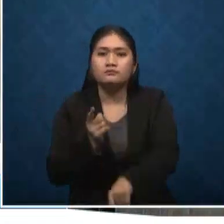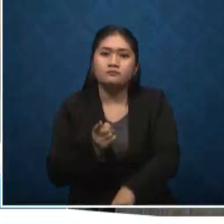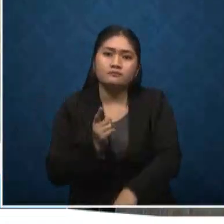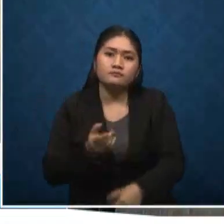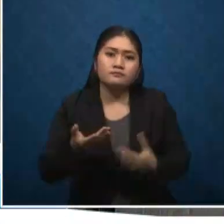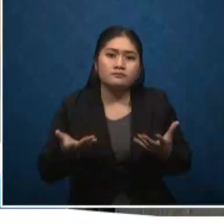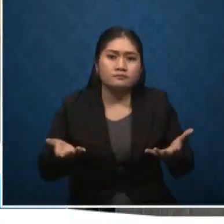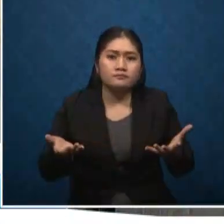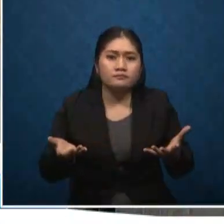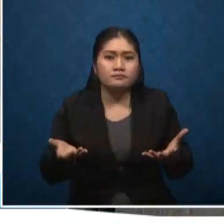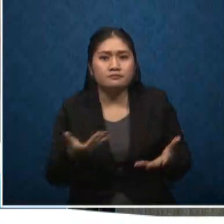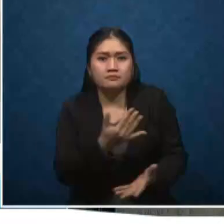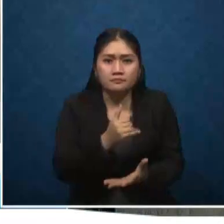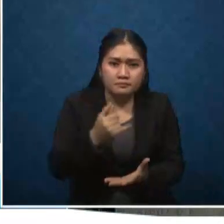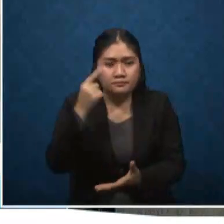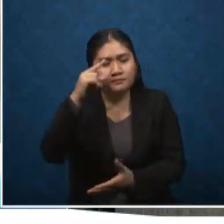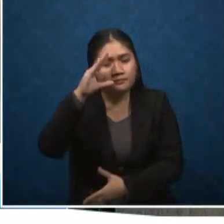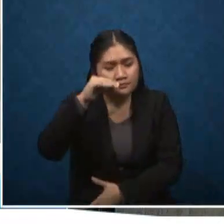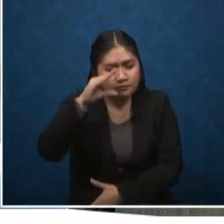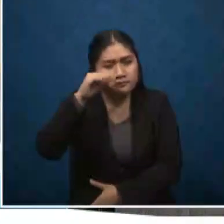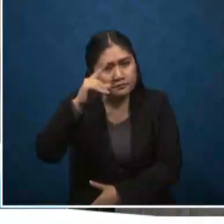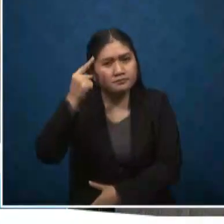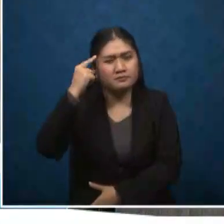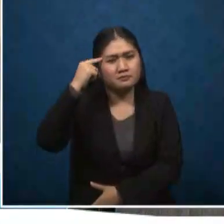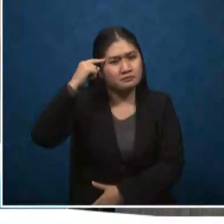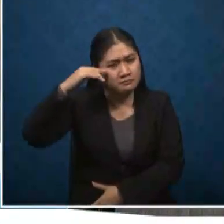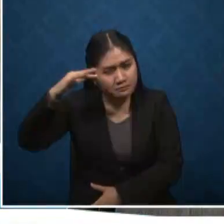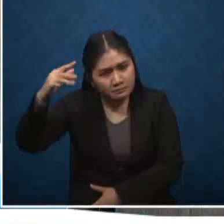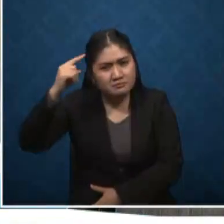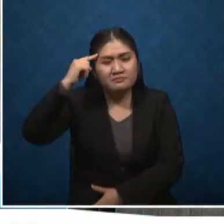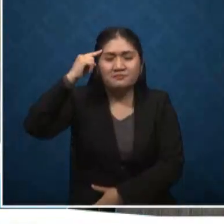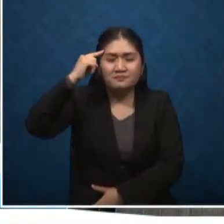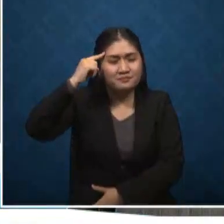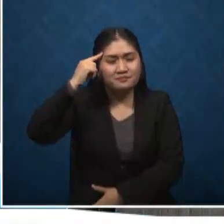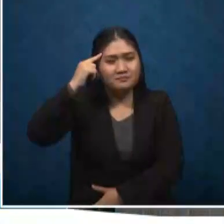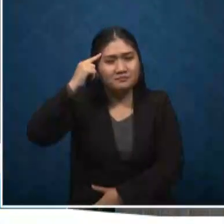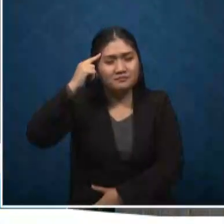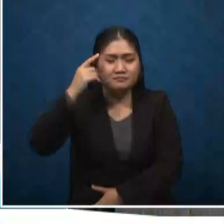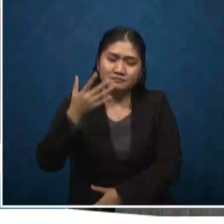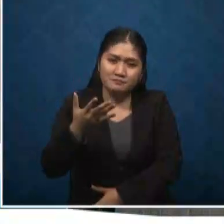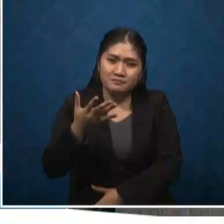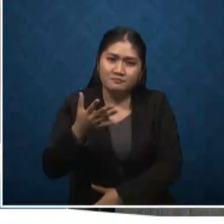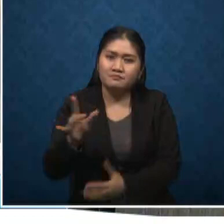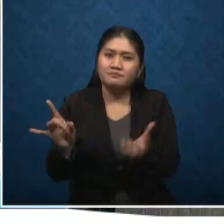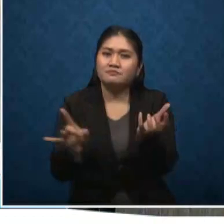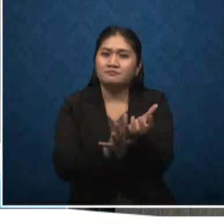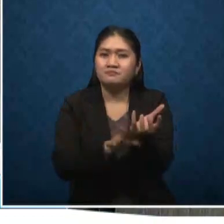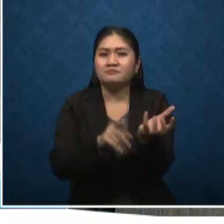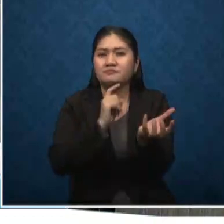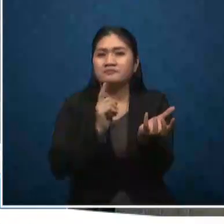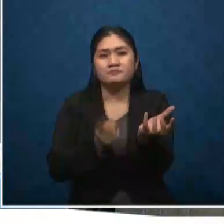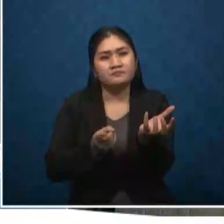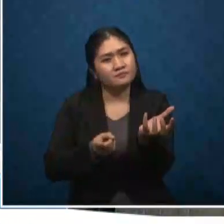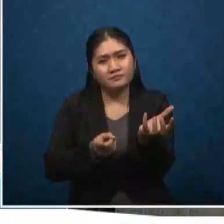แค่ครึ่งหลับครึ่งตื่นก็ยังหวังได้ยากคุณภาพของเราจึงเป็นอย่างที่อย่างที่เป็นอยู่ทุกวันนี้